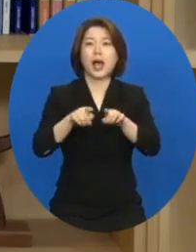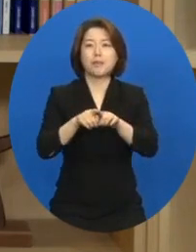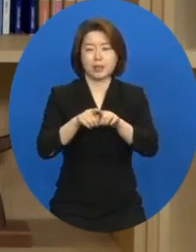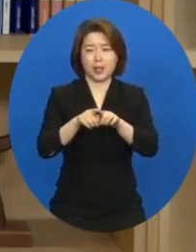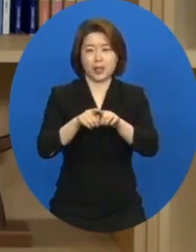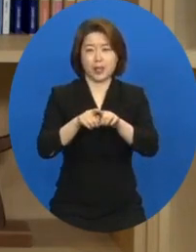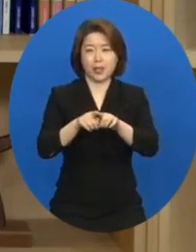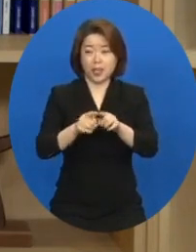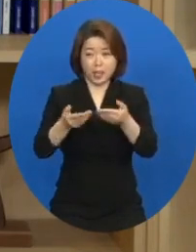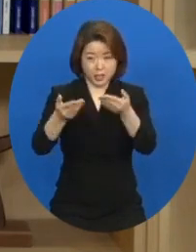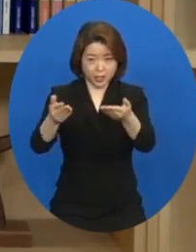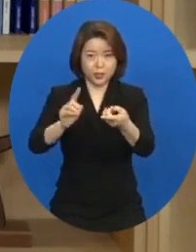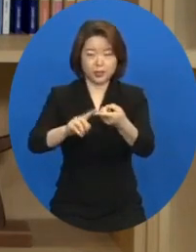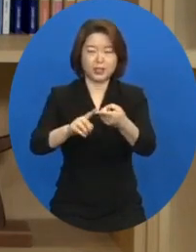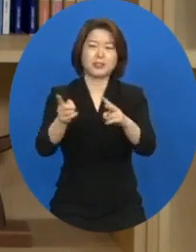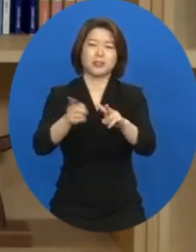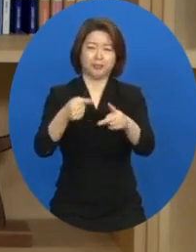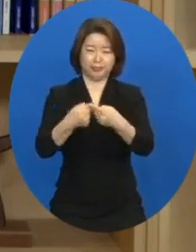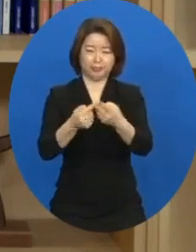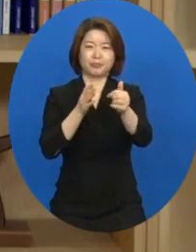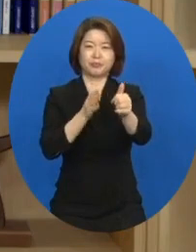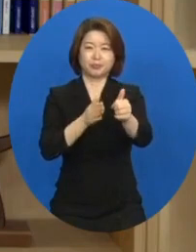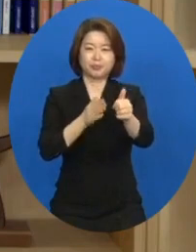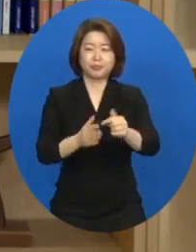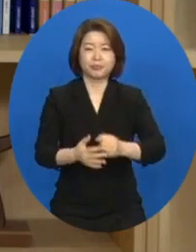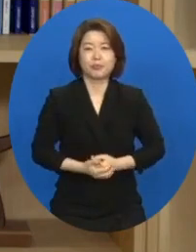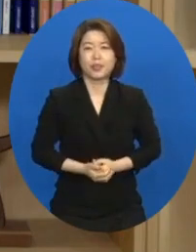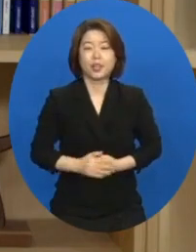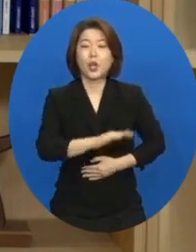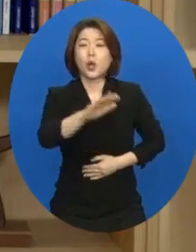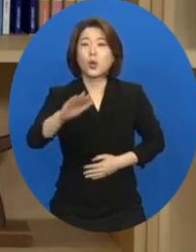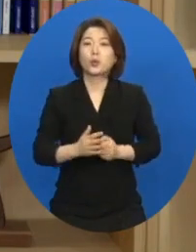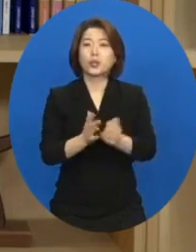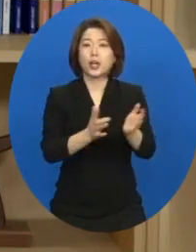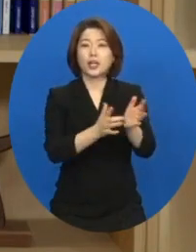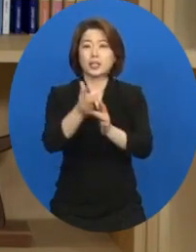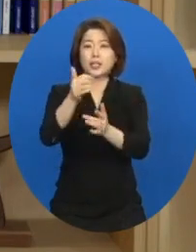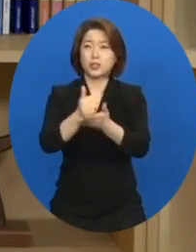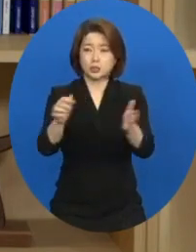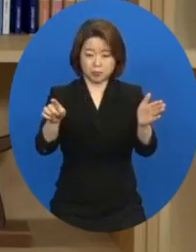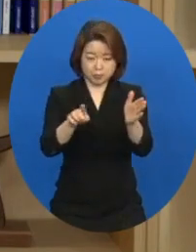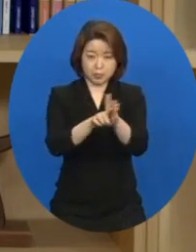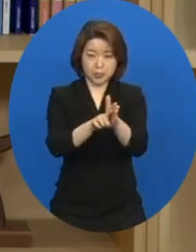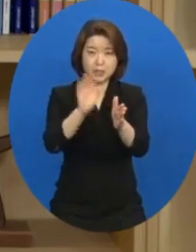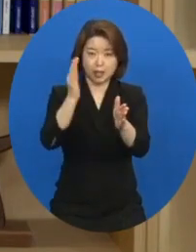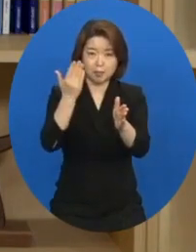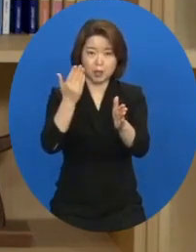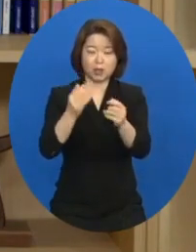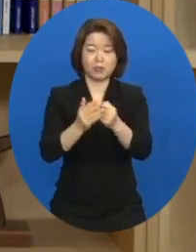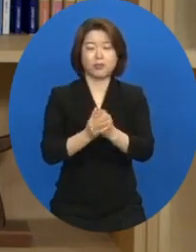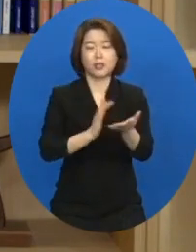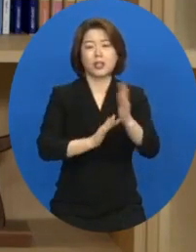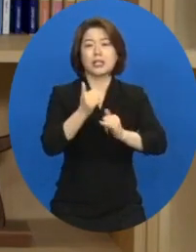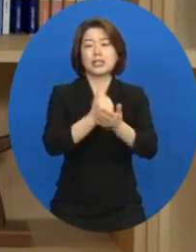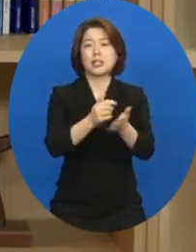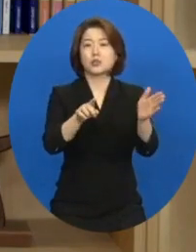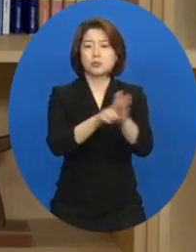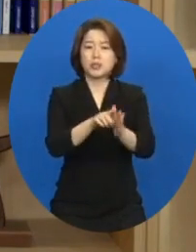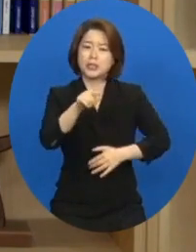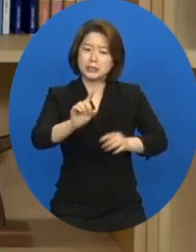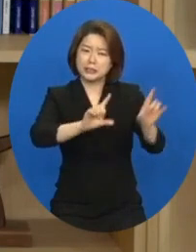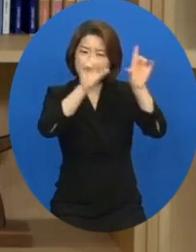양해 해주시길 바랍니다 아 우리가 예수님을 믿게 되면 예수님을 믿는 상